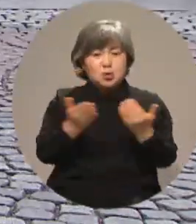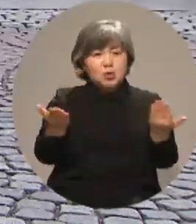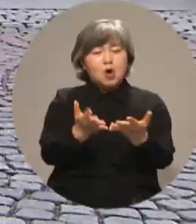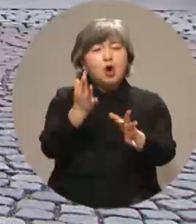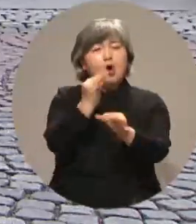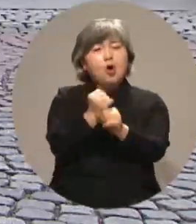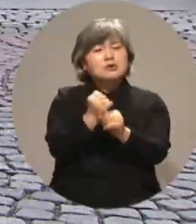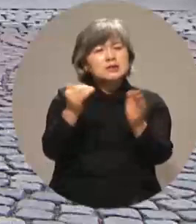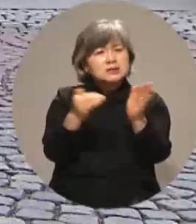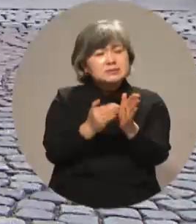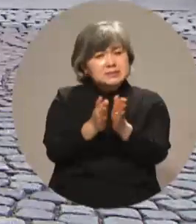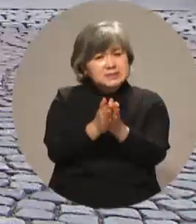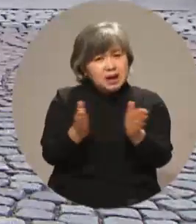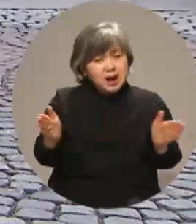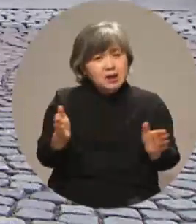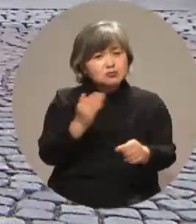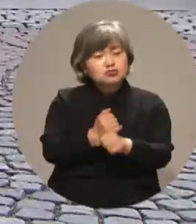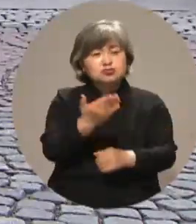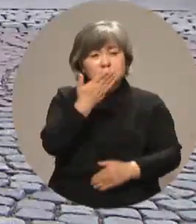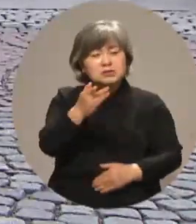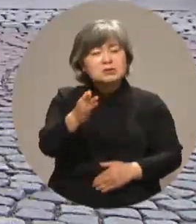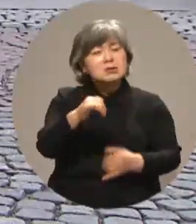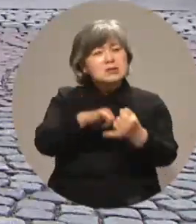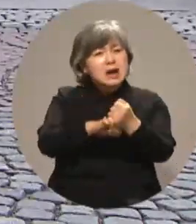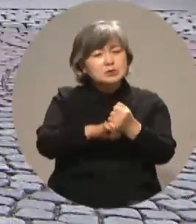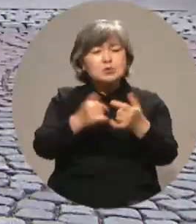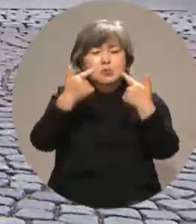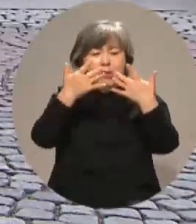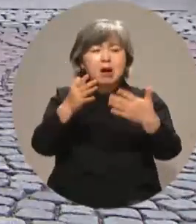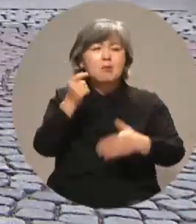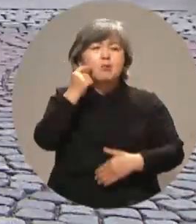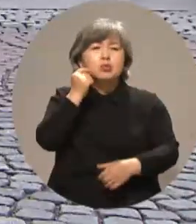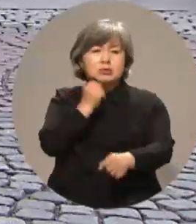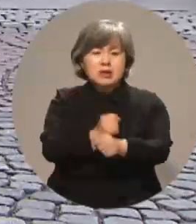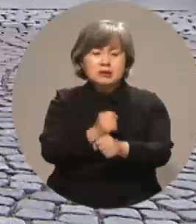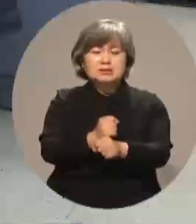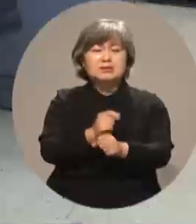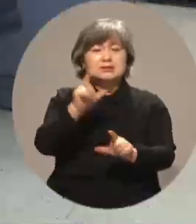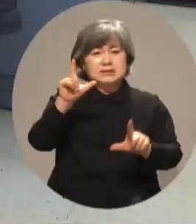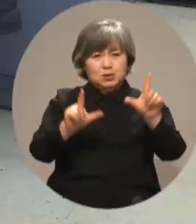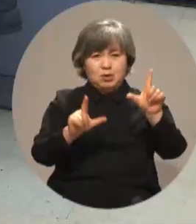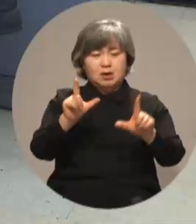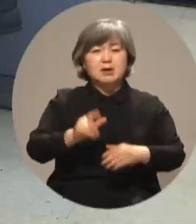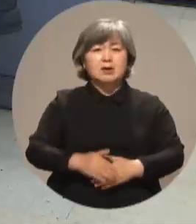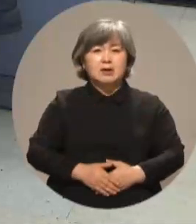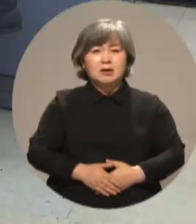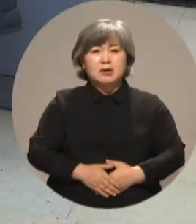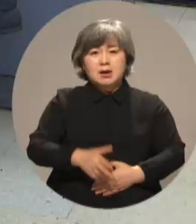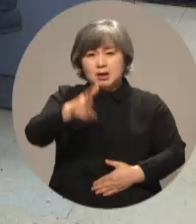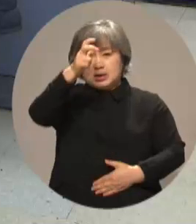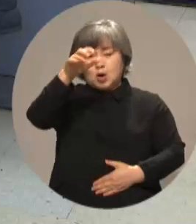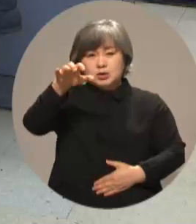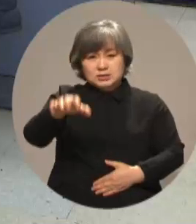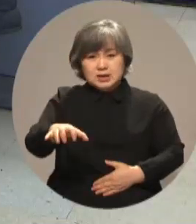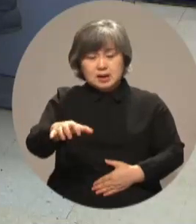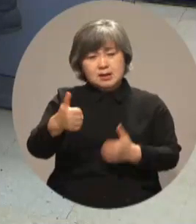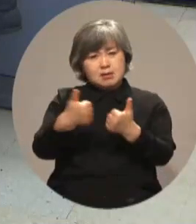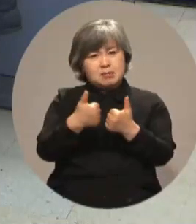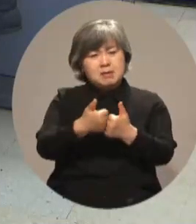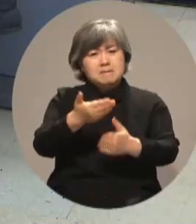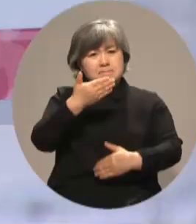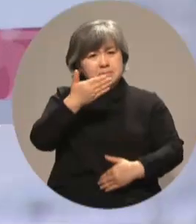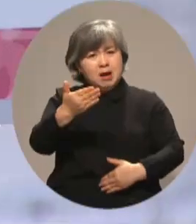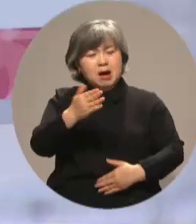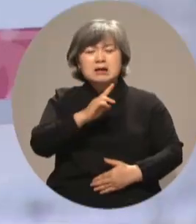언제쯤 착수할 수 있을지 기약할 수 없는 상황이 벌어지고 있습니다 경찰청과 협의가 가능할지